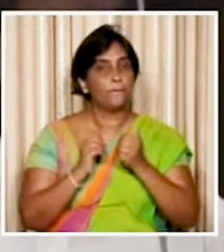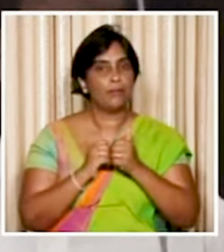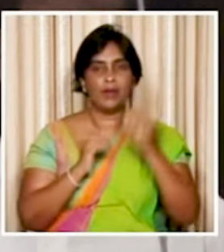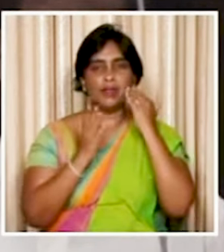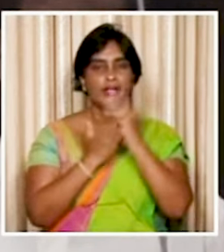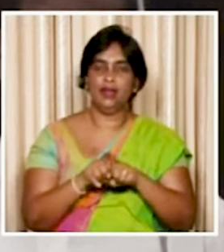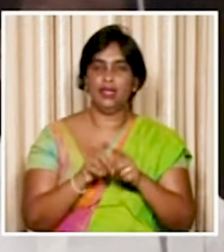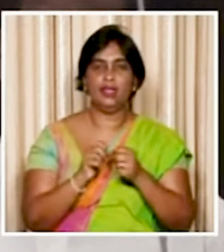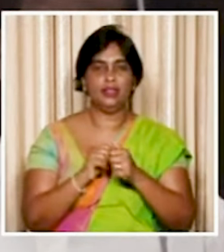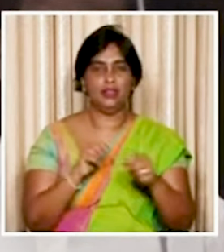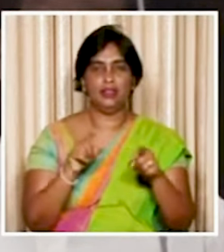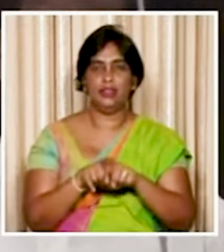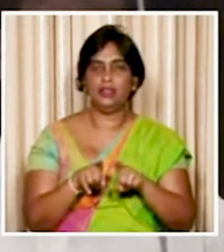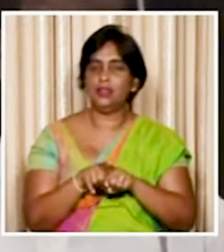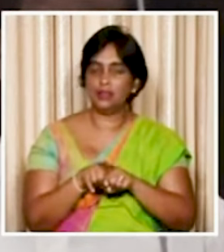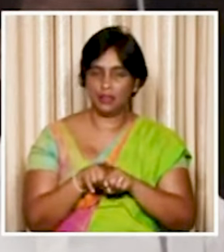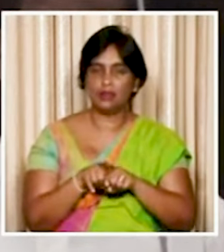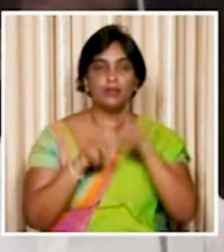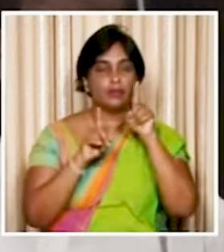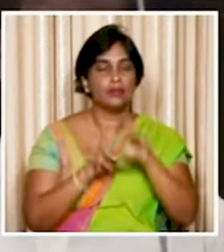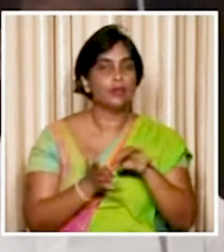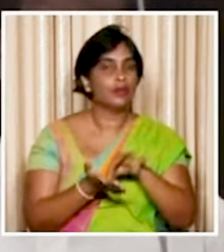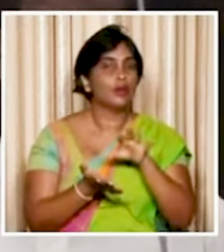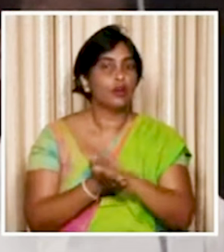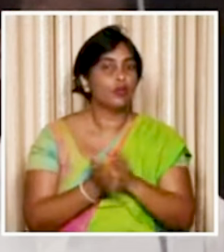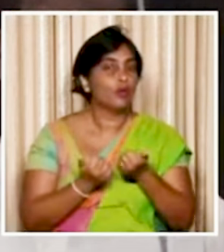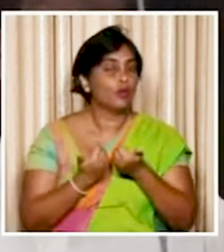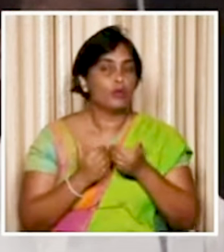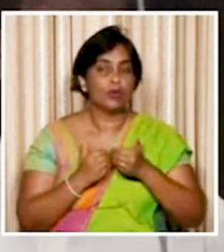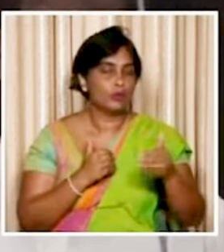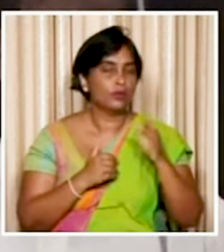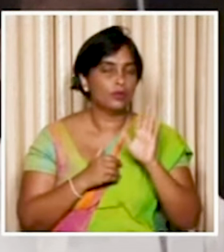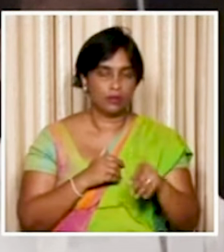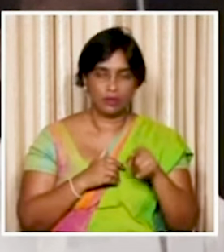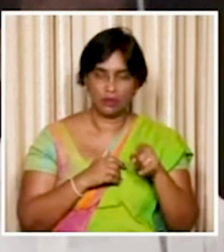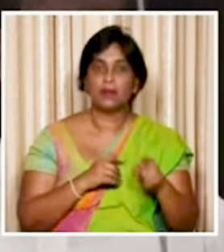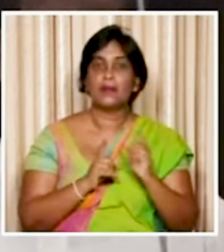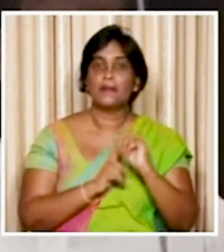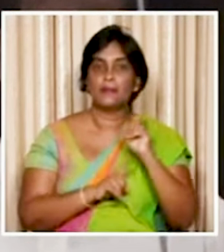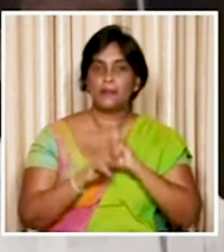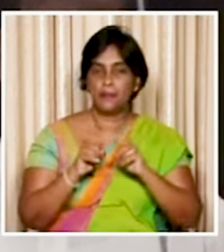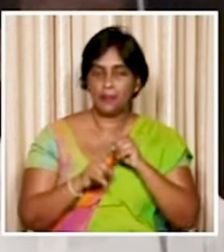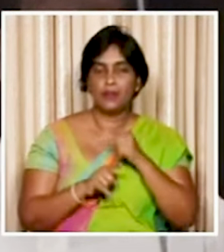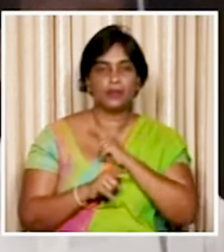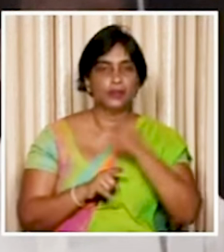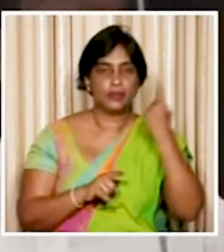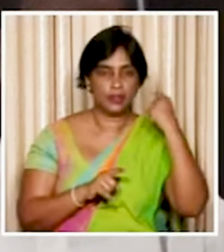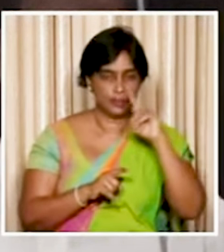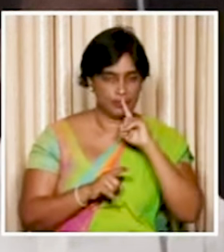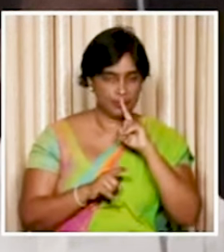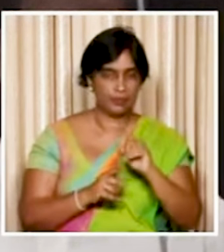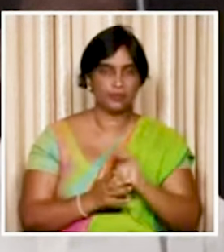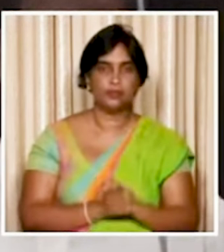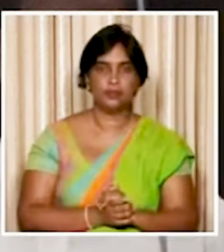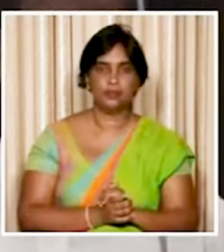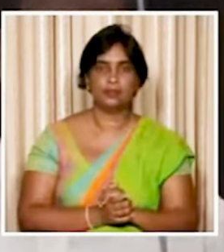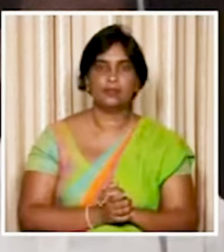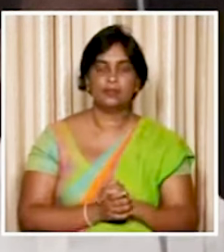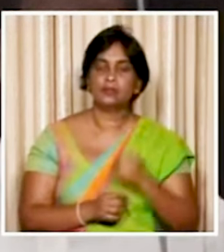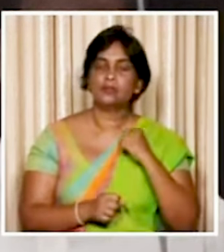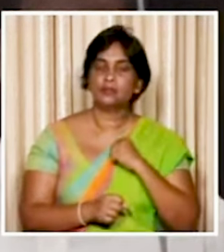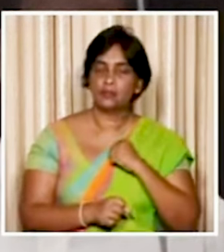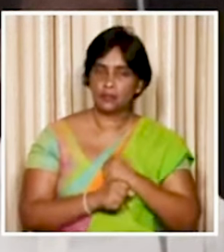போகிறது என்பது பாராளுமன்றம் தெளிவுபடுத்த வேண்டும். அரசாங்கமும் அரசாங்கத்தில் இன்று